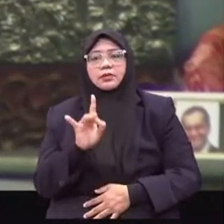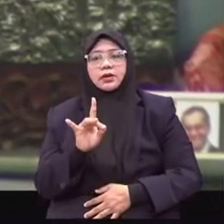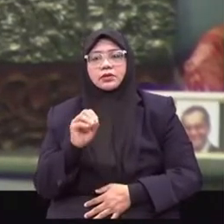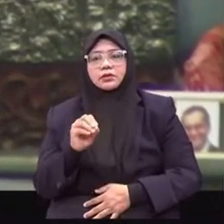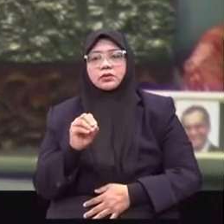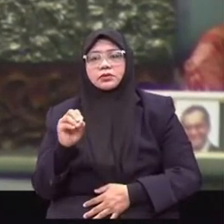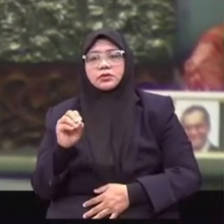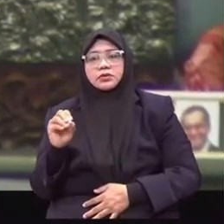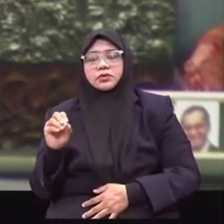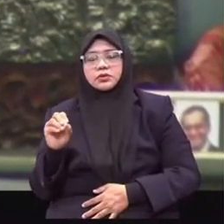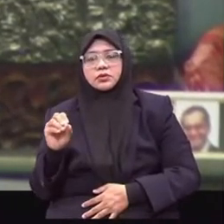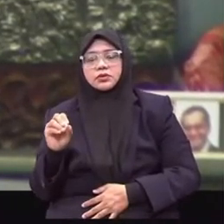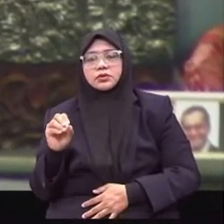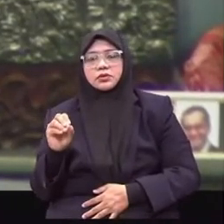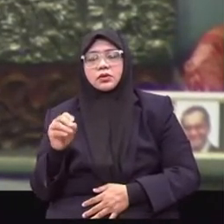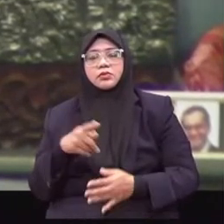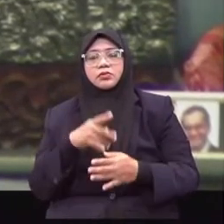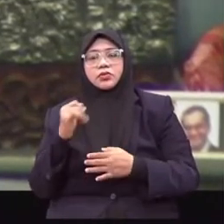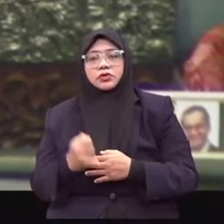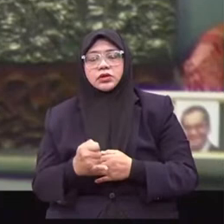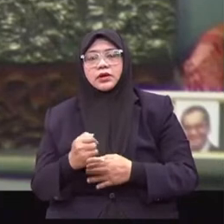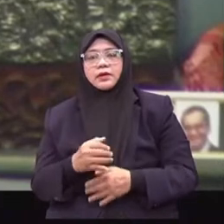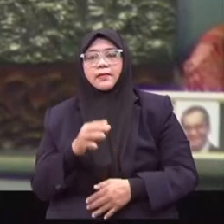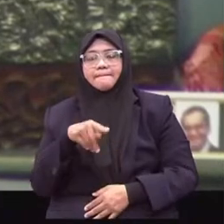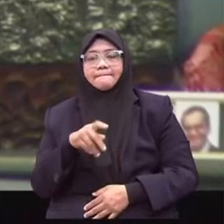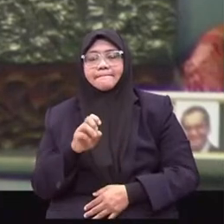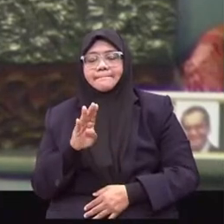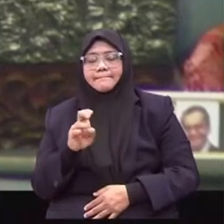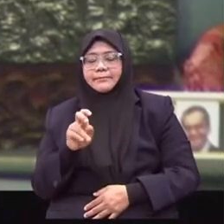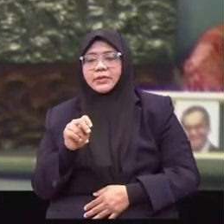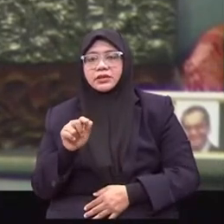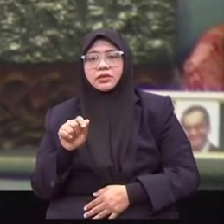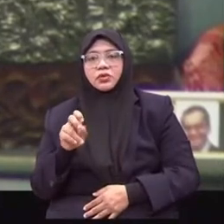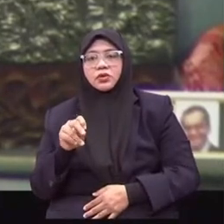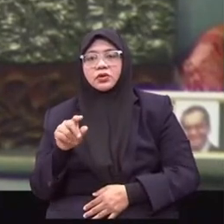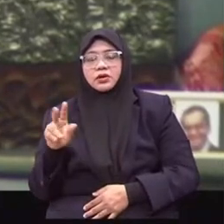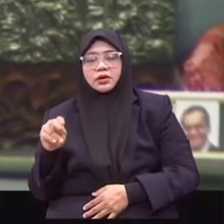80000 Project pembentukan negara